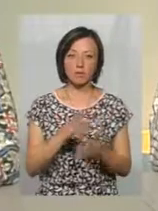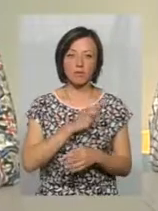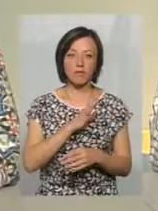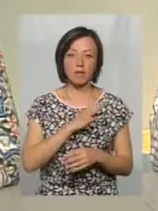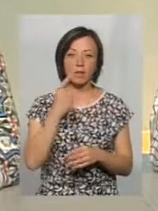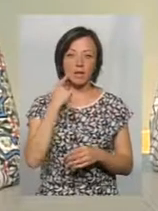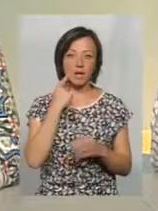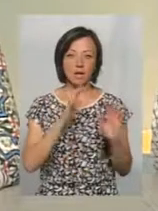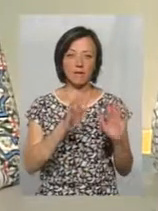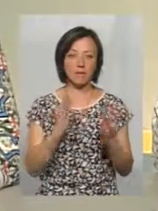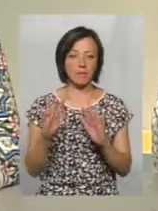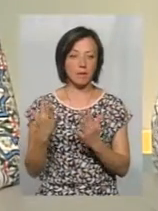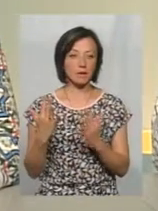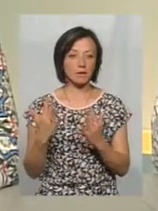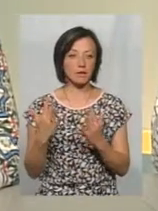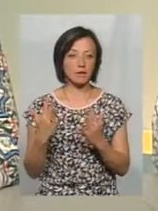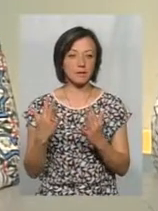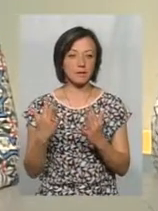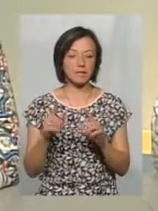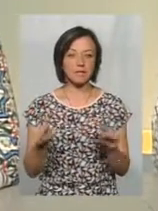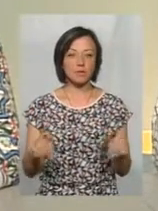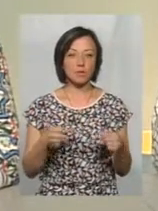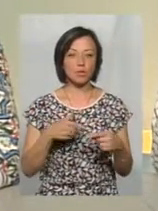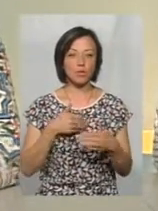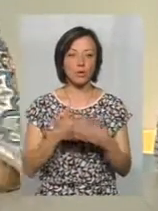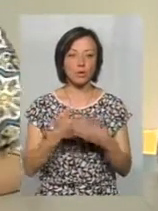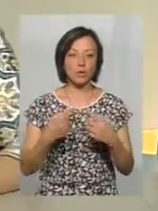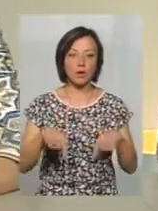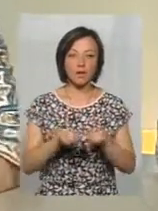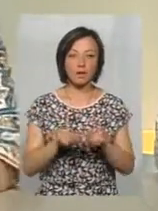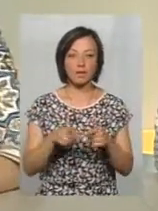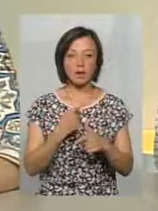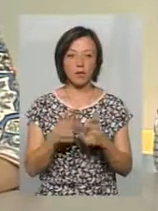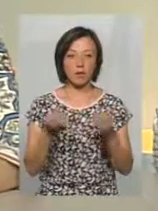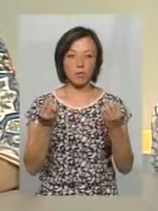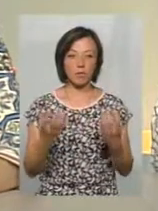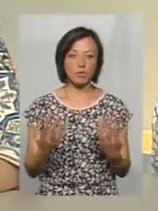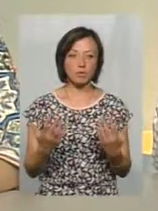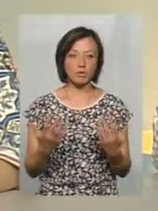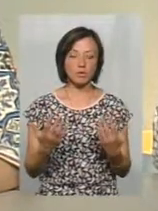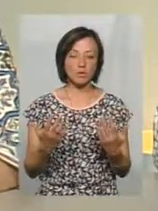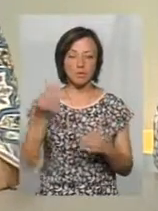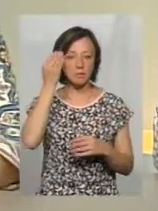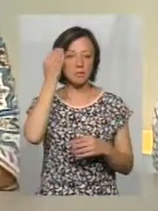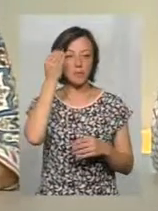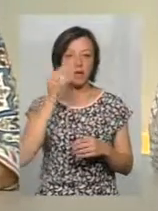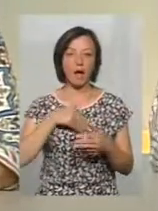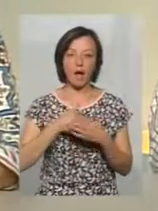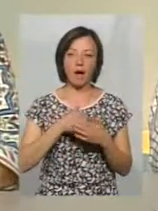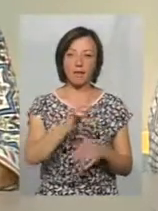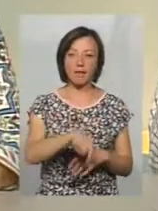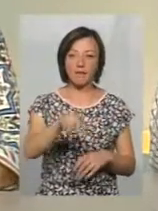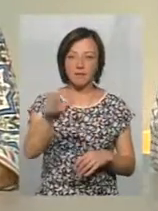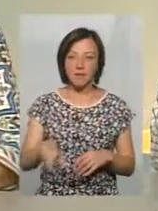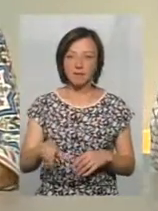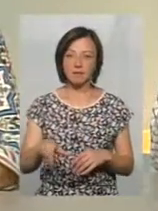прикрі випадки, коли, скажімо, створюють громадські організації, просто там під виглядом громадських активістів